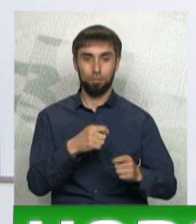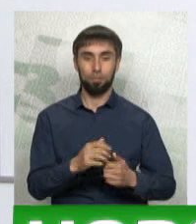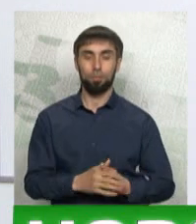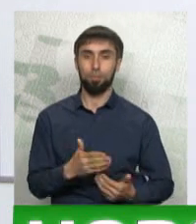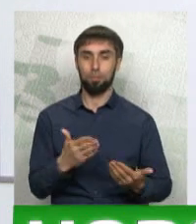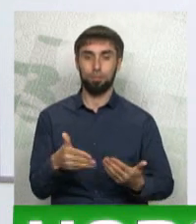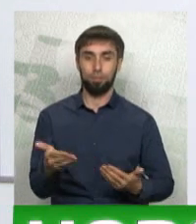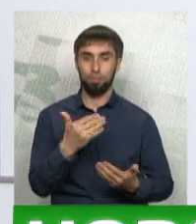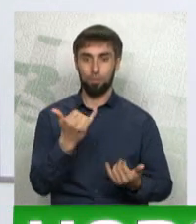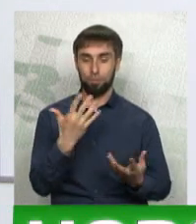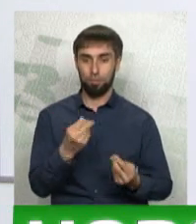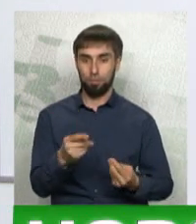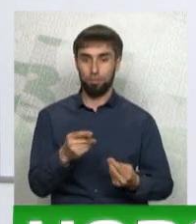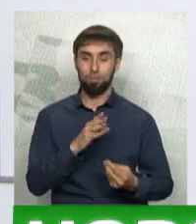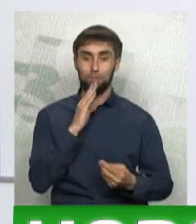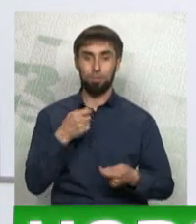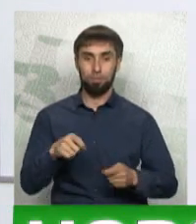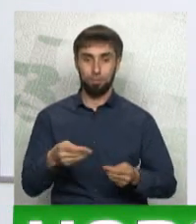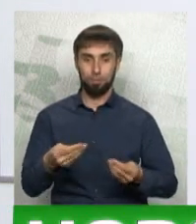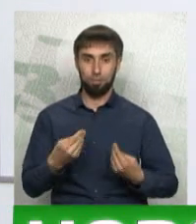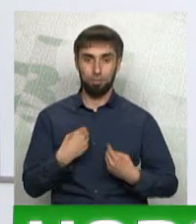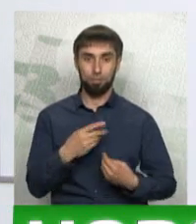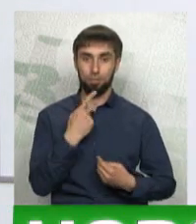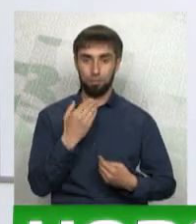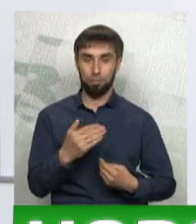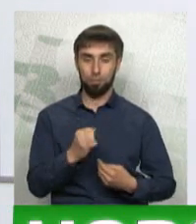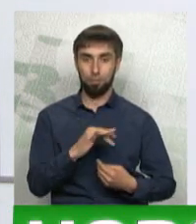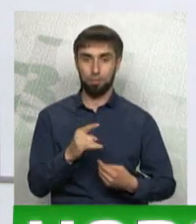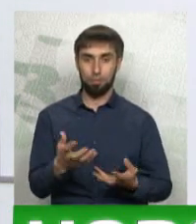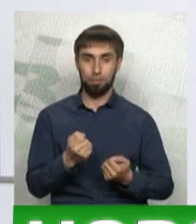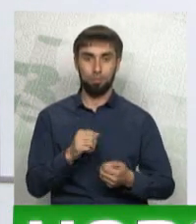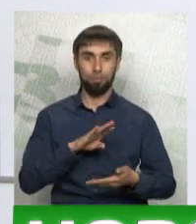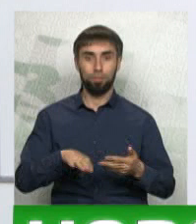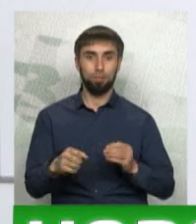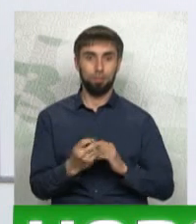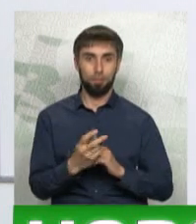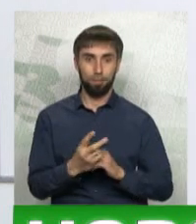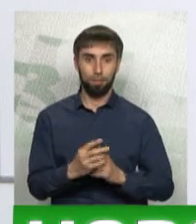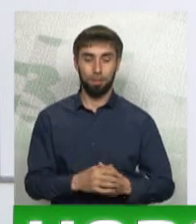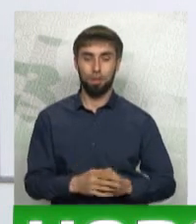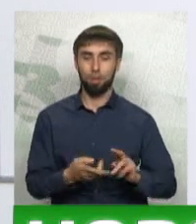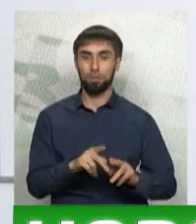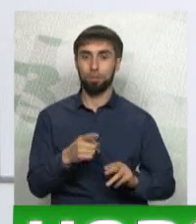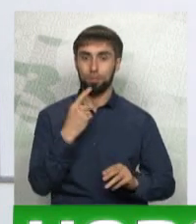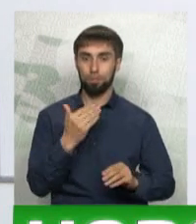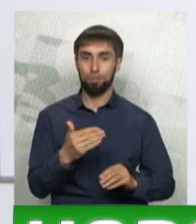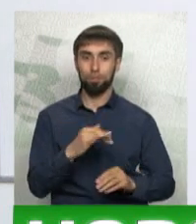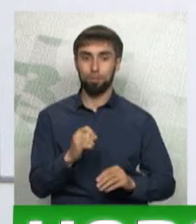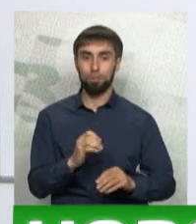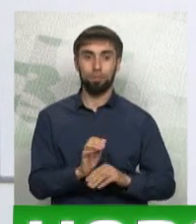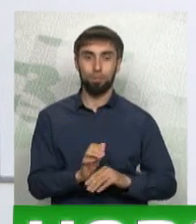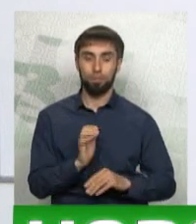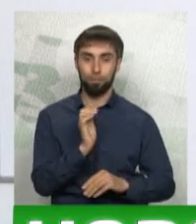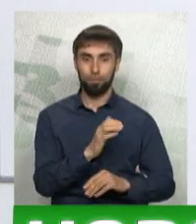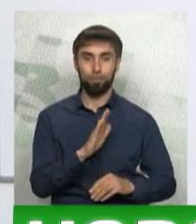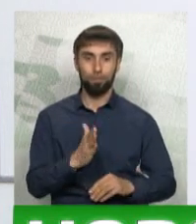вы сегодня днем, допустим, сдали, утром сдали кровь, уже после обеда эта кровь уже поступает,